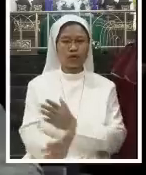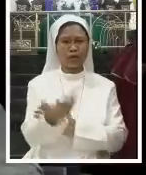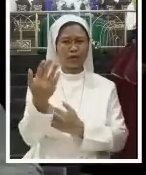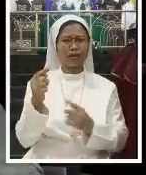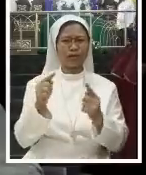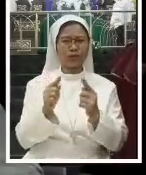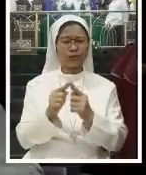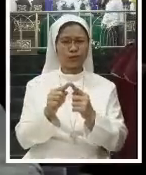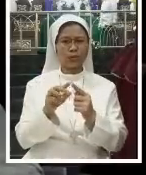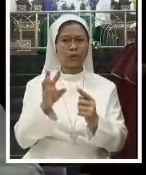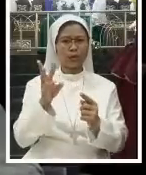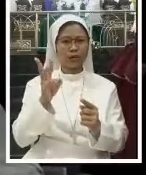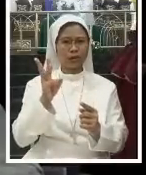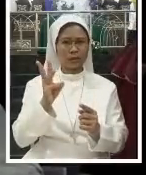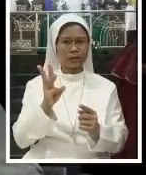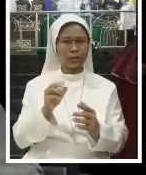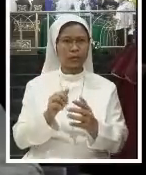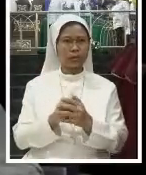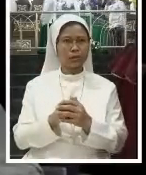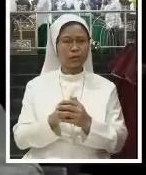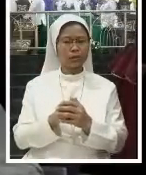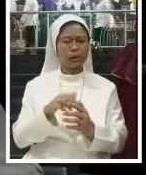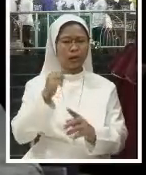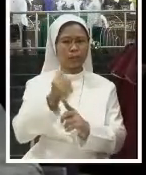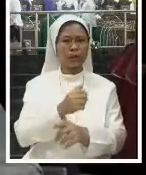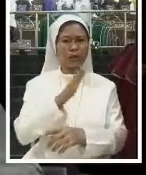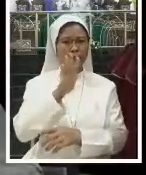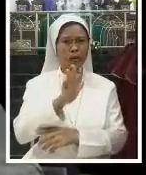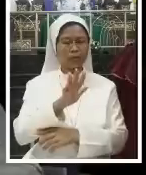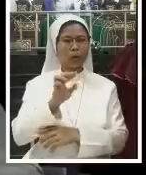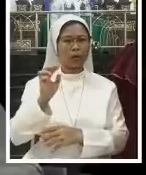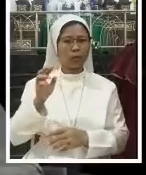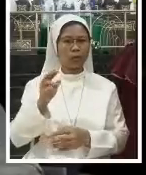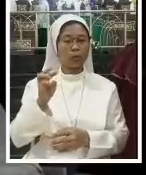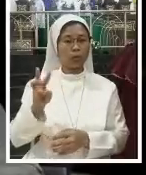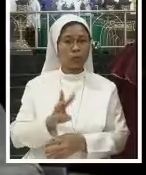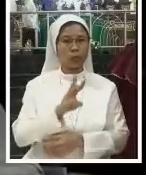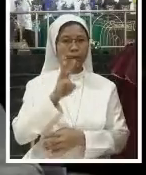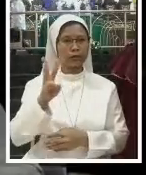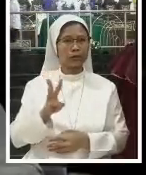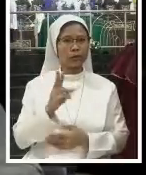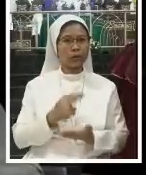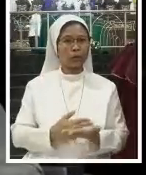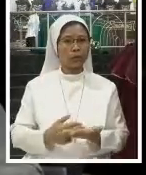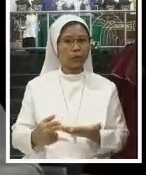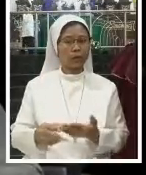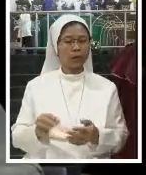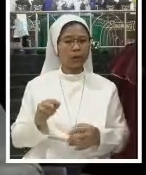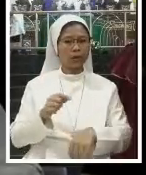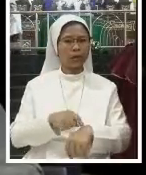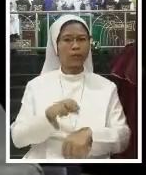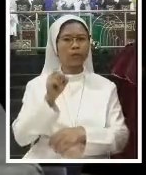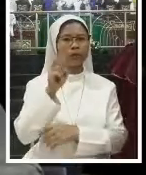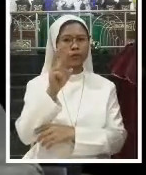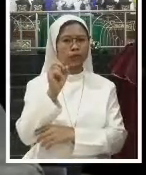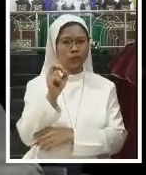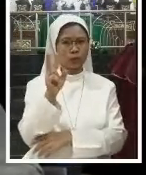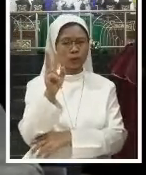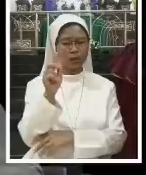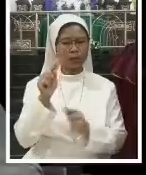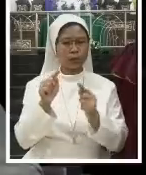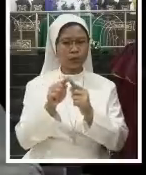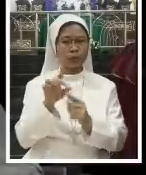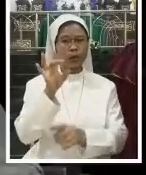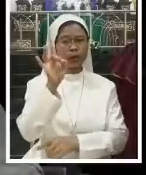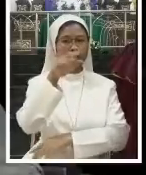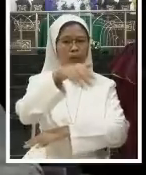6:30 nin aga. Abril 5, Miyerkules Santo, sa 12:00 nin udto hasta sa 8:00 nin